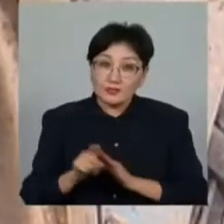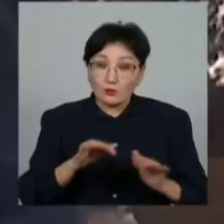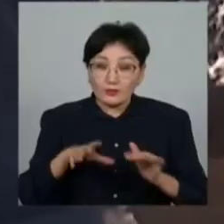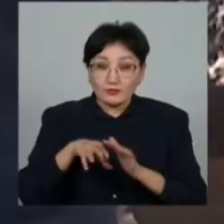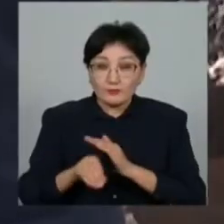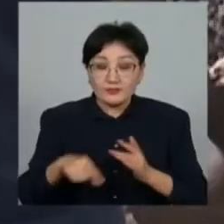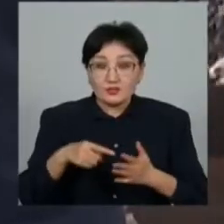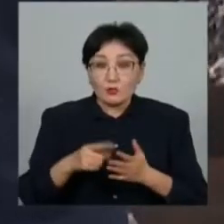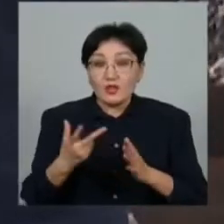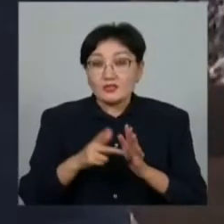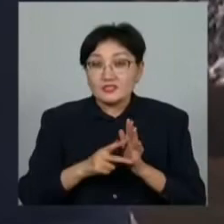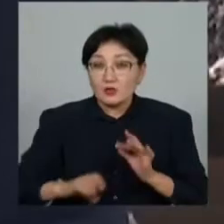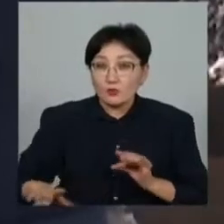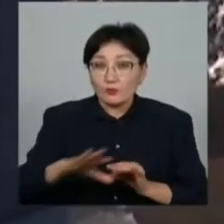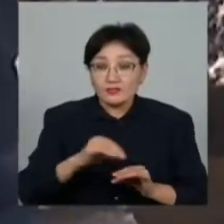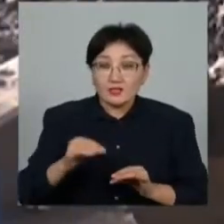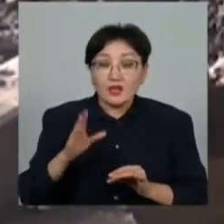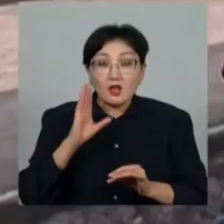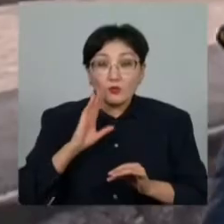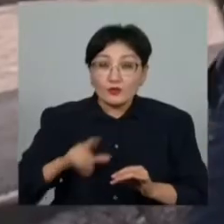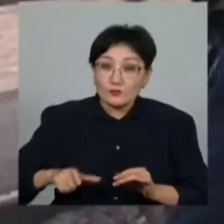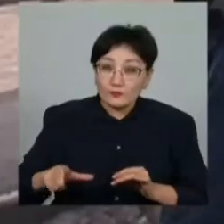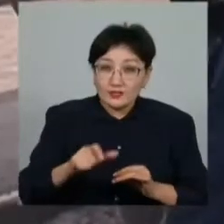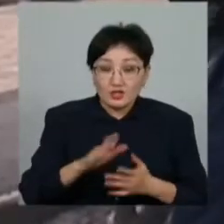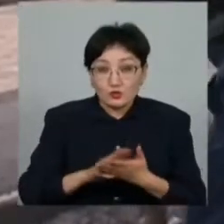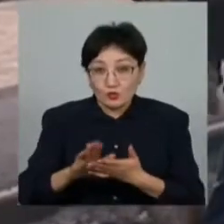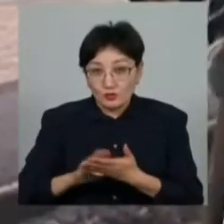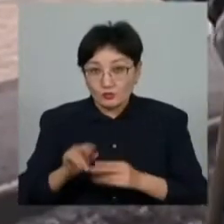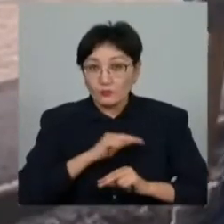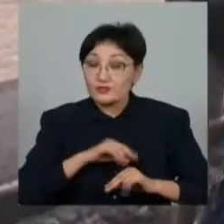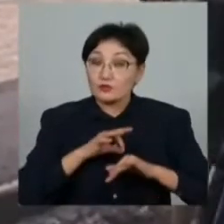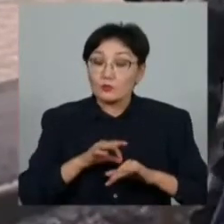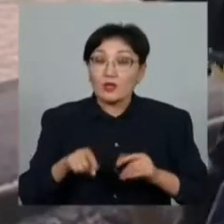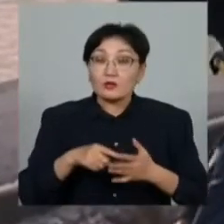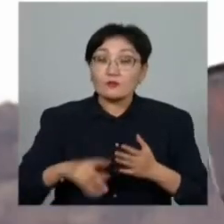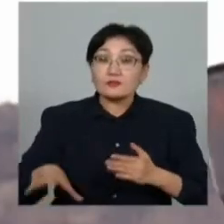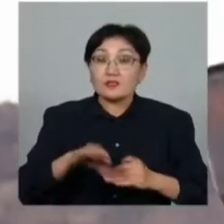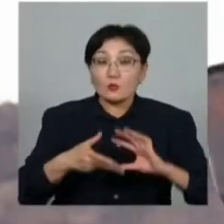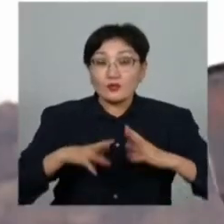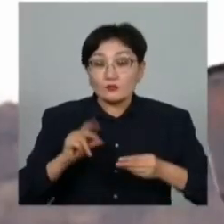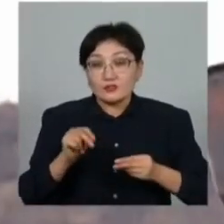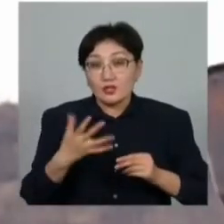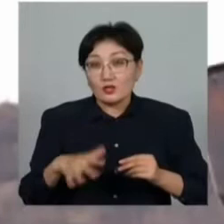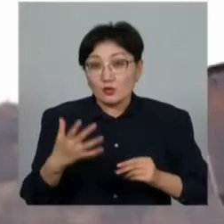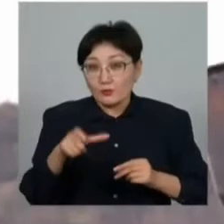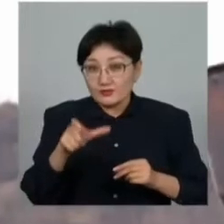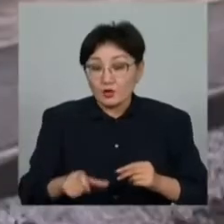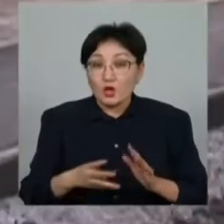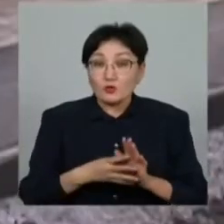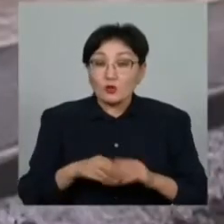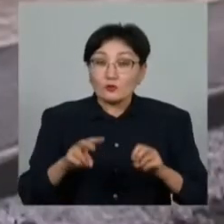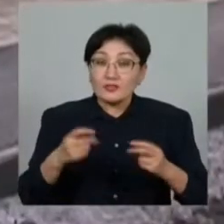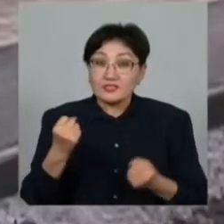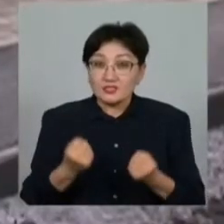аясында қаланың 8 ауданындағы өзен арналарын тазалау жұмыстары жүргізіледі. Ол үшін қала аумағында жалпы саны 55 адам мен 9